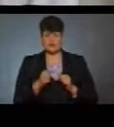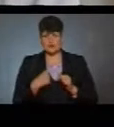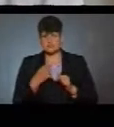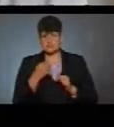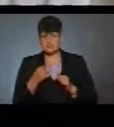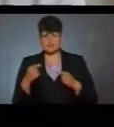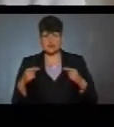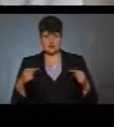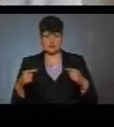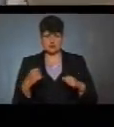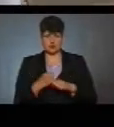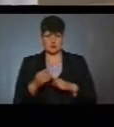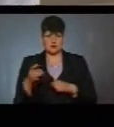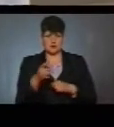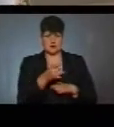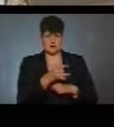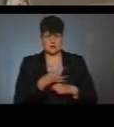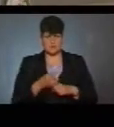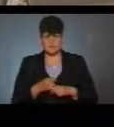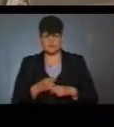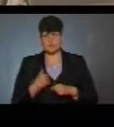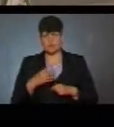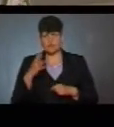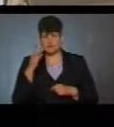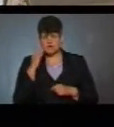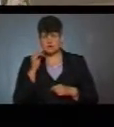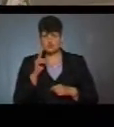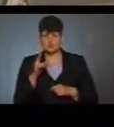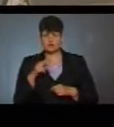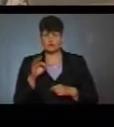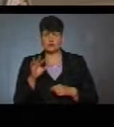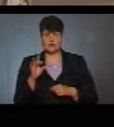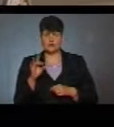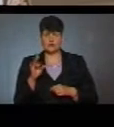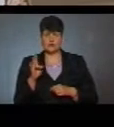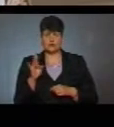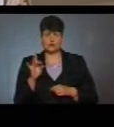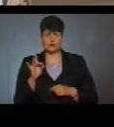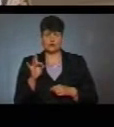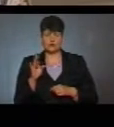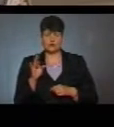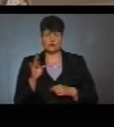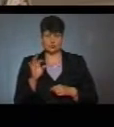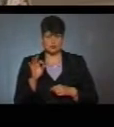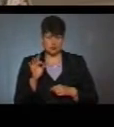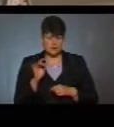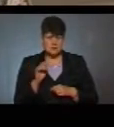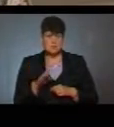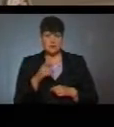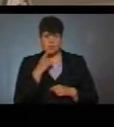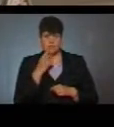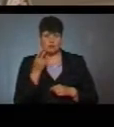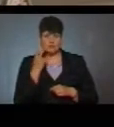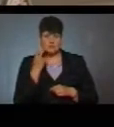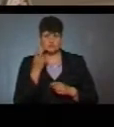а решту заготовляють всі райони. Ми вважаємо, що донорську кров треба постійно, на протязі року,